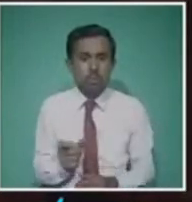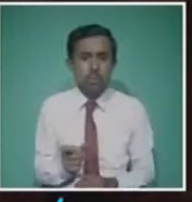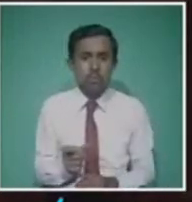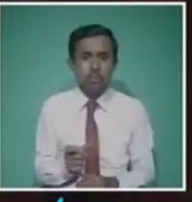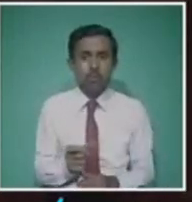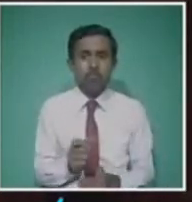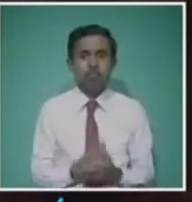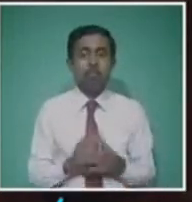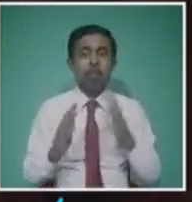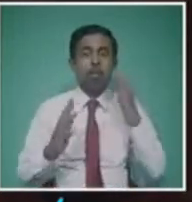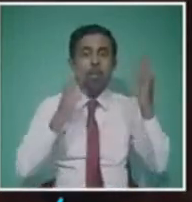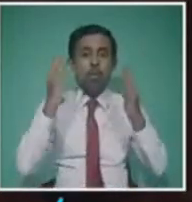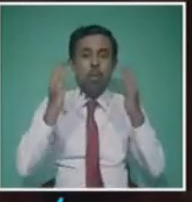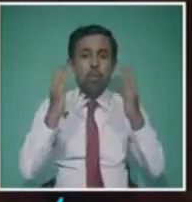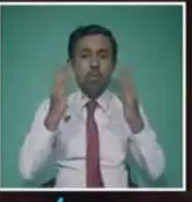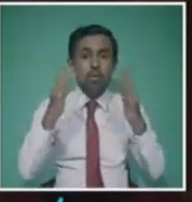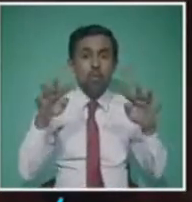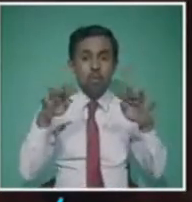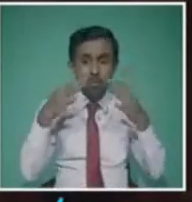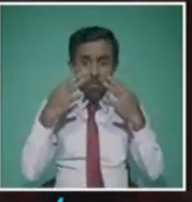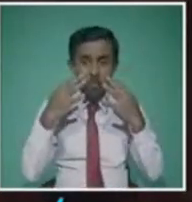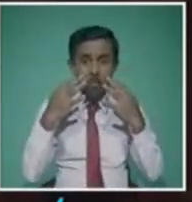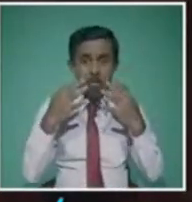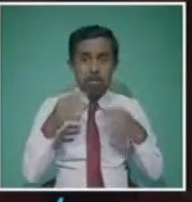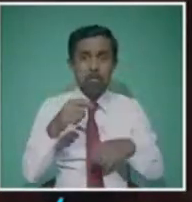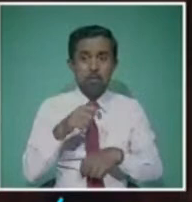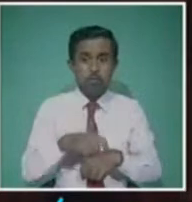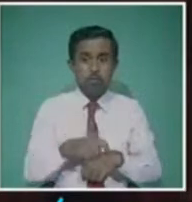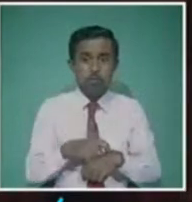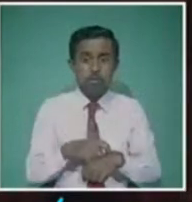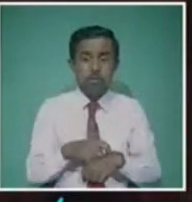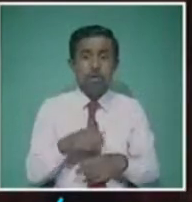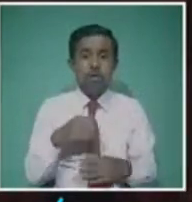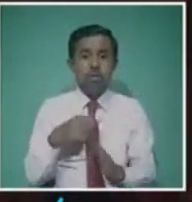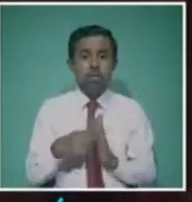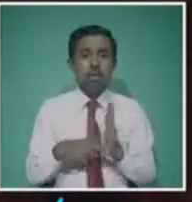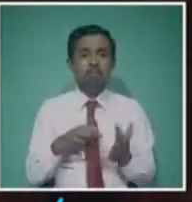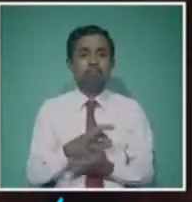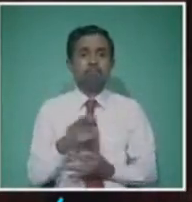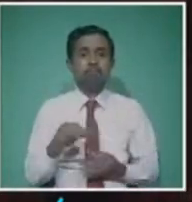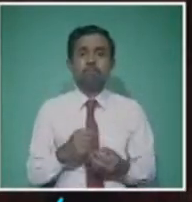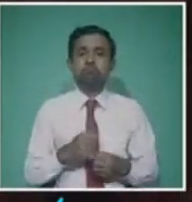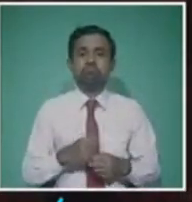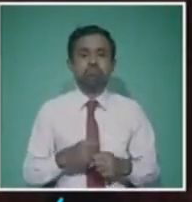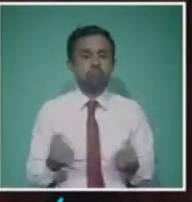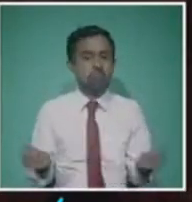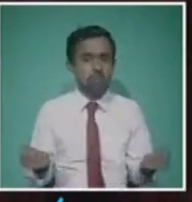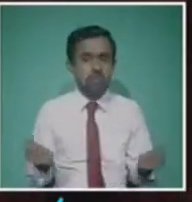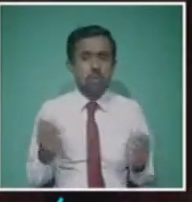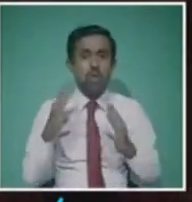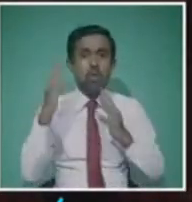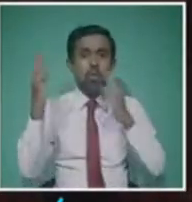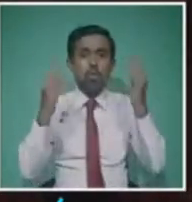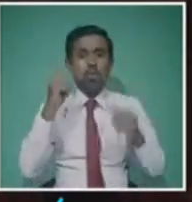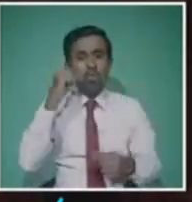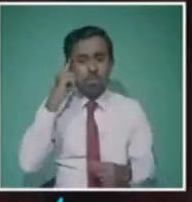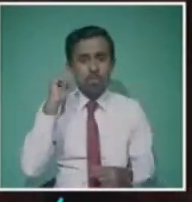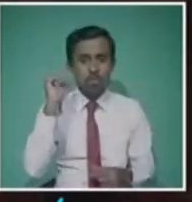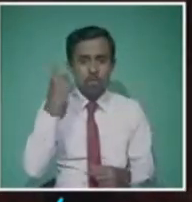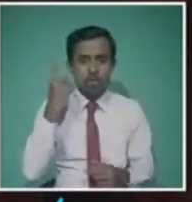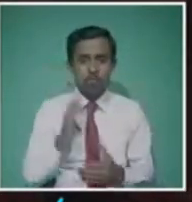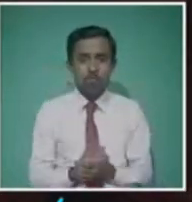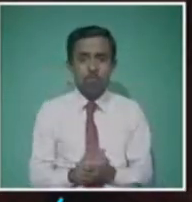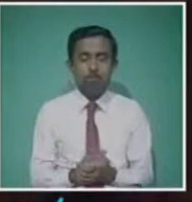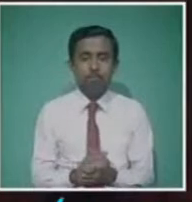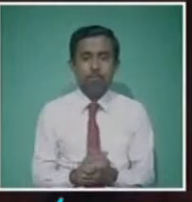කරනවා ලෝකෙ මේ සඳහා අවධානය යොමුමින් තියෙනවා අද ඒ කාරණාව තුළ අපේ රටේ ප්‍රජාතන්ත්‍රවාදී විනාශ වෙනවා කියන කාරණා ලෝකෙ තුළ චිත්තයක්ම අවිලා තියෙනවා ඉතින් මේ